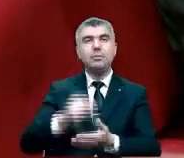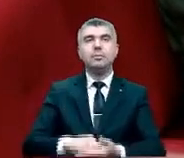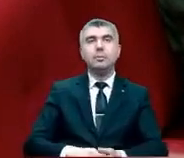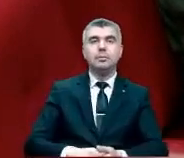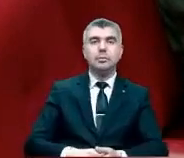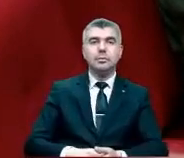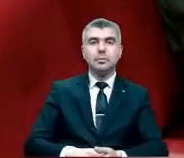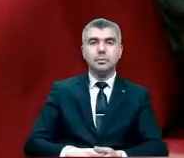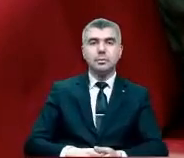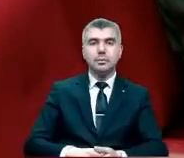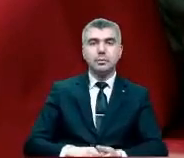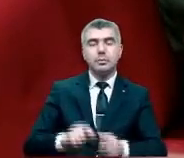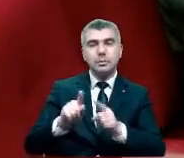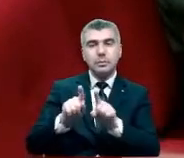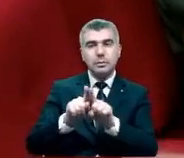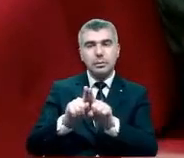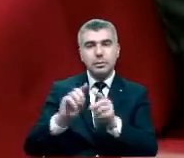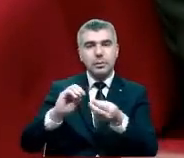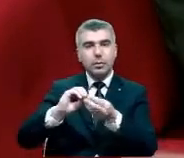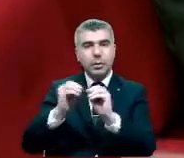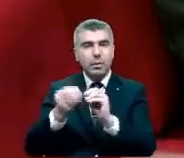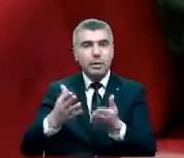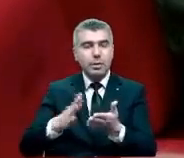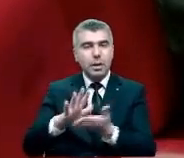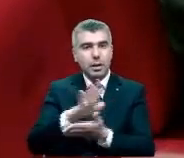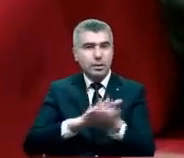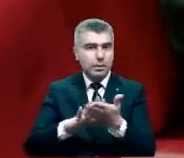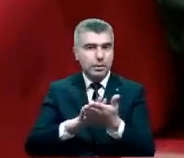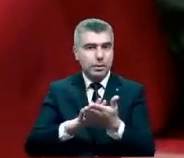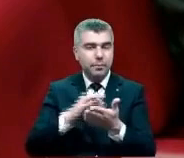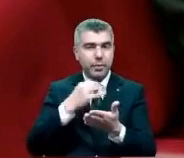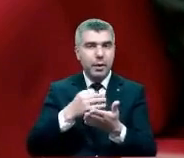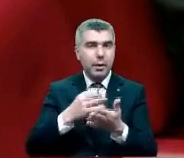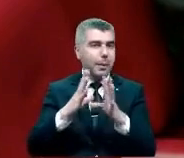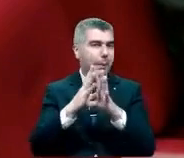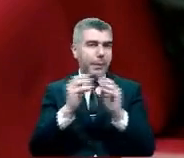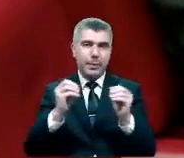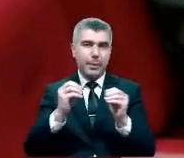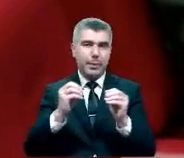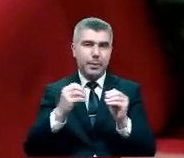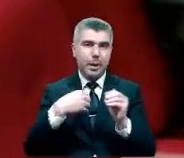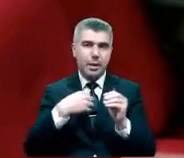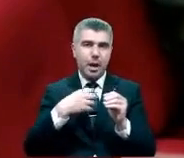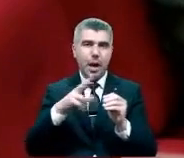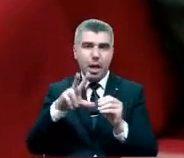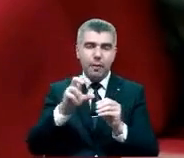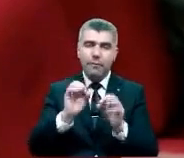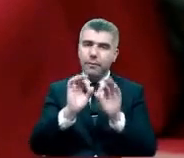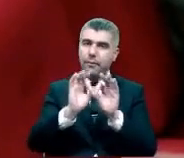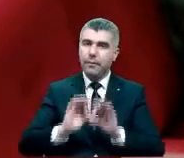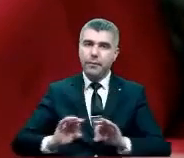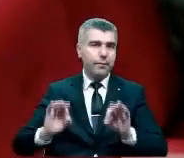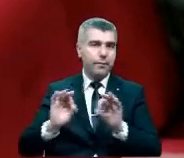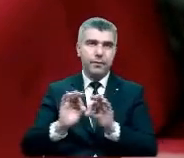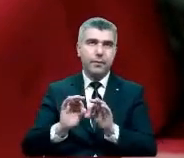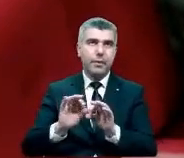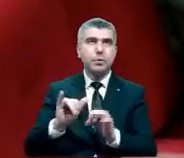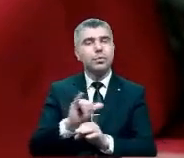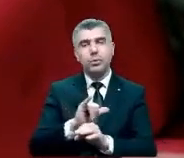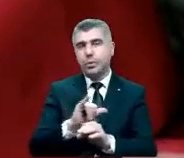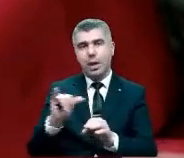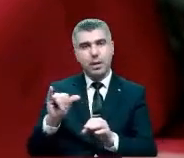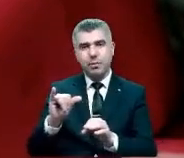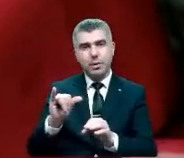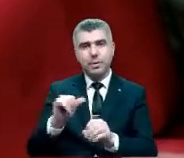المتوسط. فالمشاكل اللي يمكن لها تكون انا ما عنديش درايه بها بحكم انه ما تنتبعش